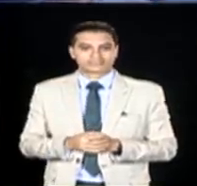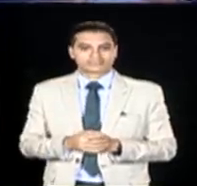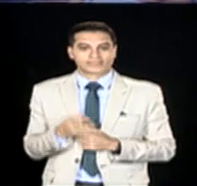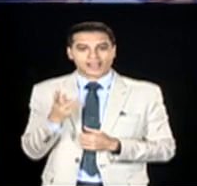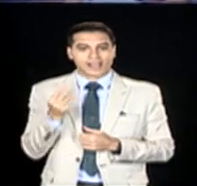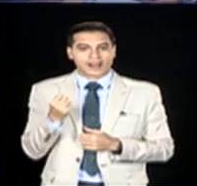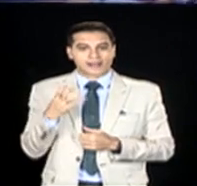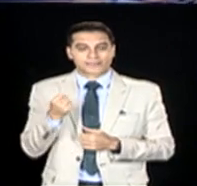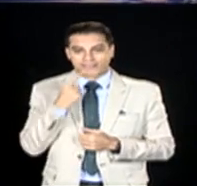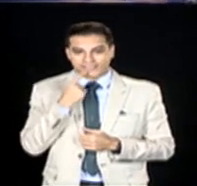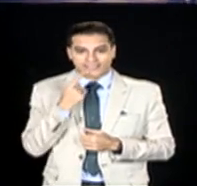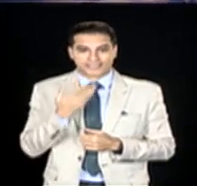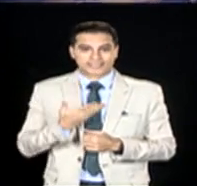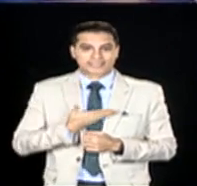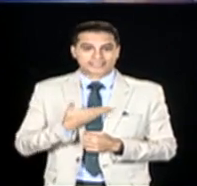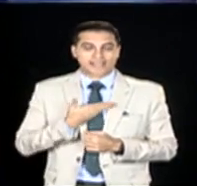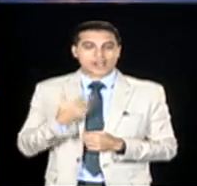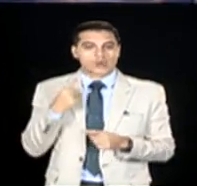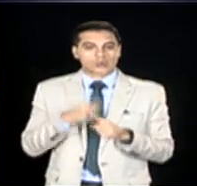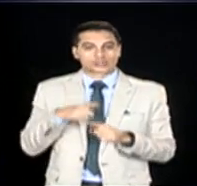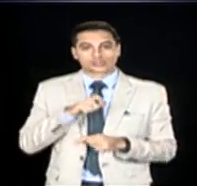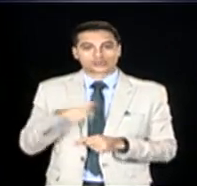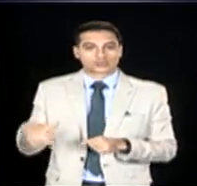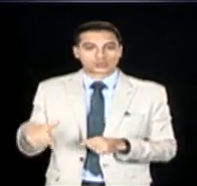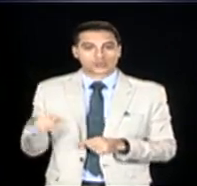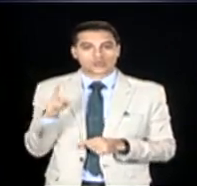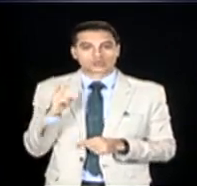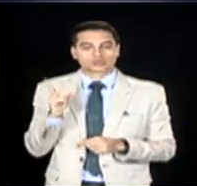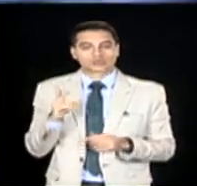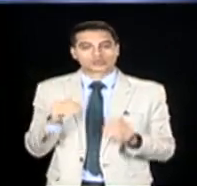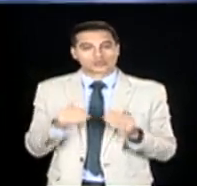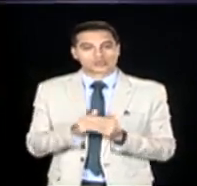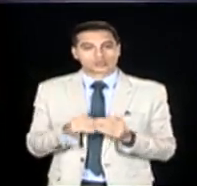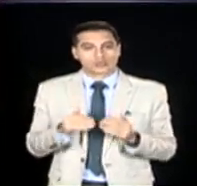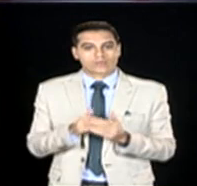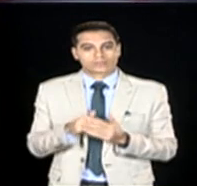40 سنة وست شهور 21 يوم.